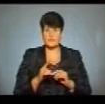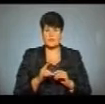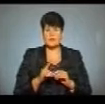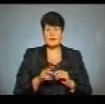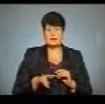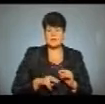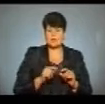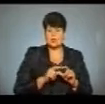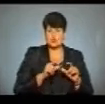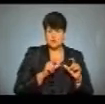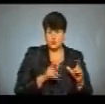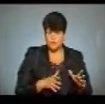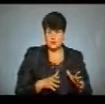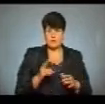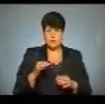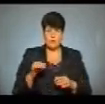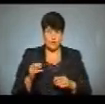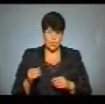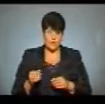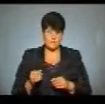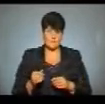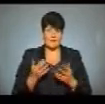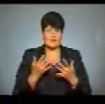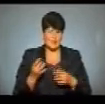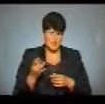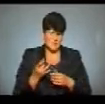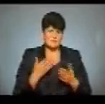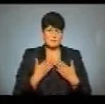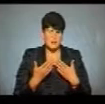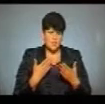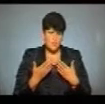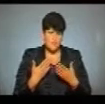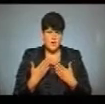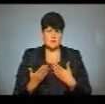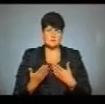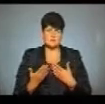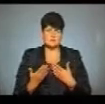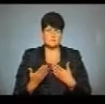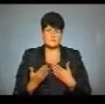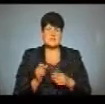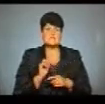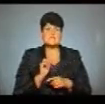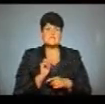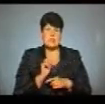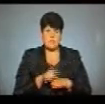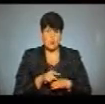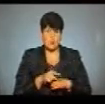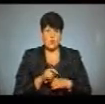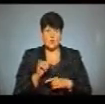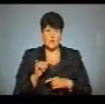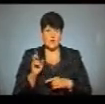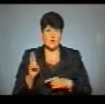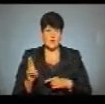директор школи Марія Анатоліївна Добрунова кілька разів спілкувалися із замовником, тобто з УКБ.